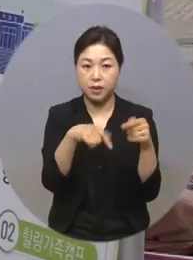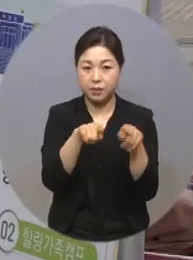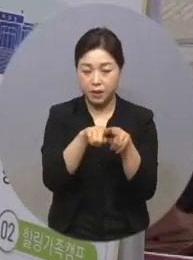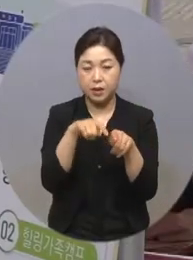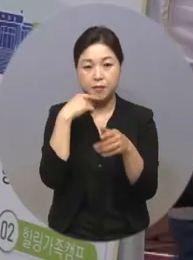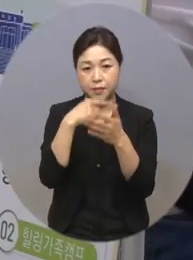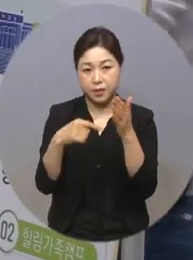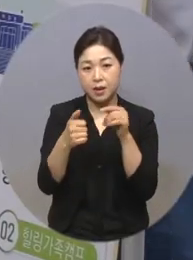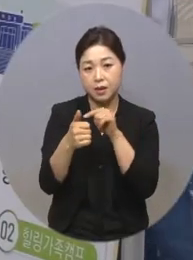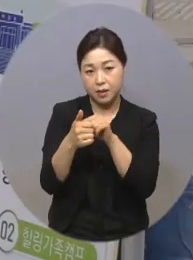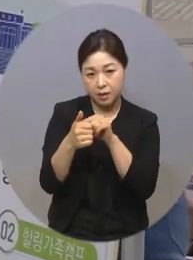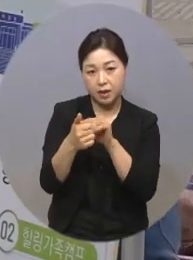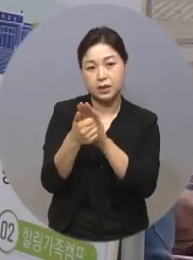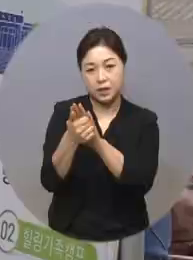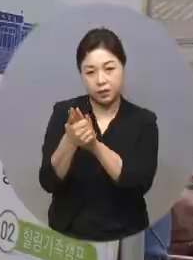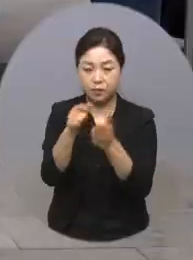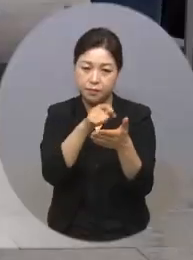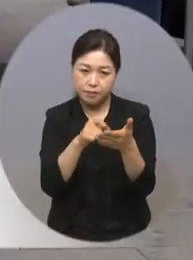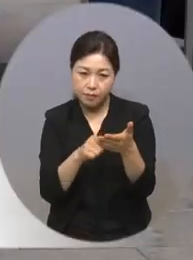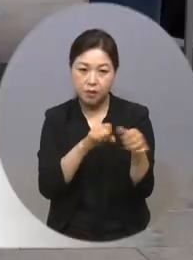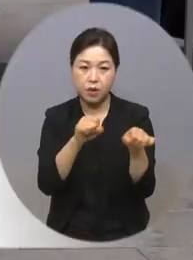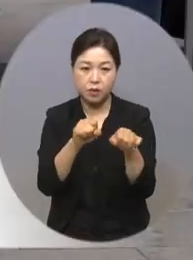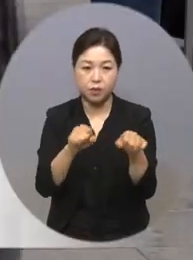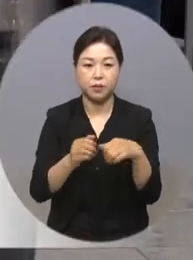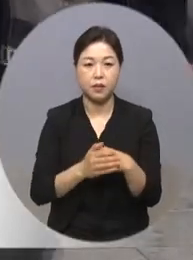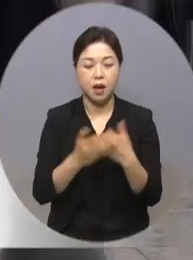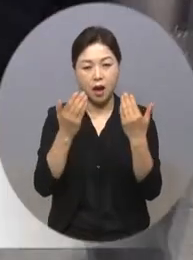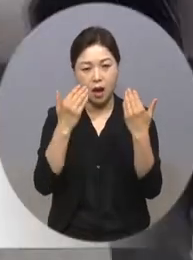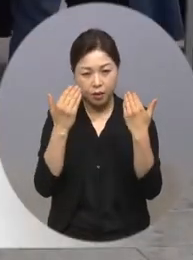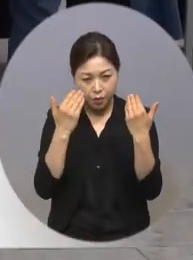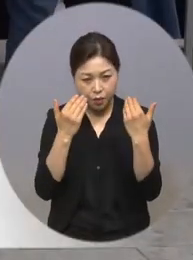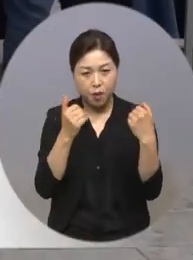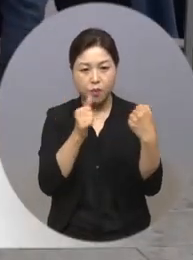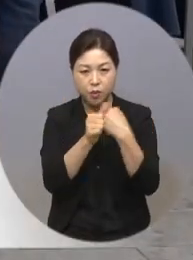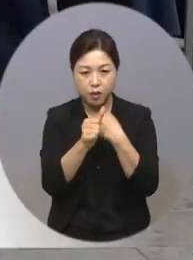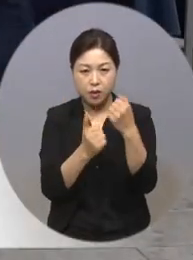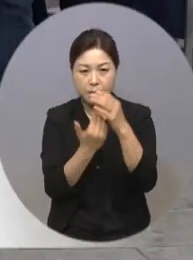지원 확대 서명운동을 펼쳤습니다. 학교폭력이